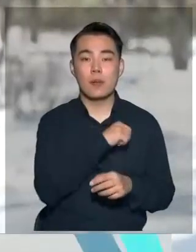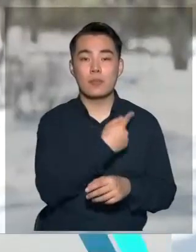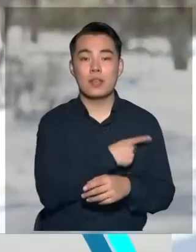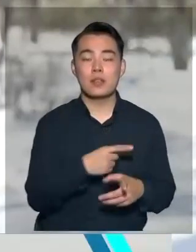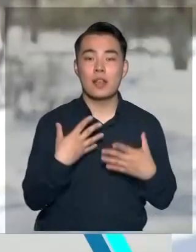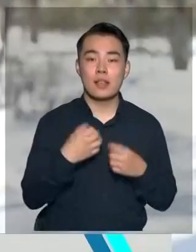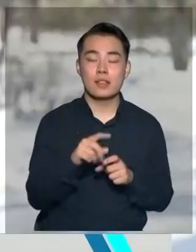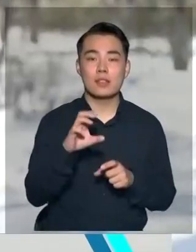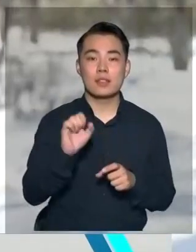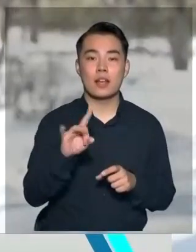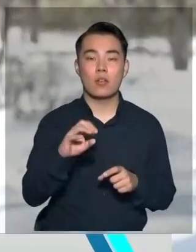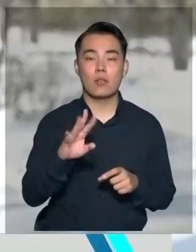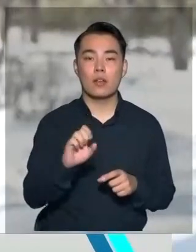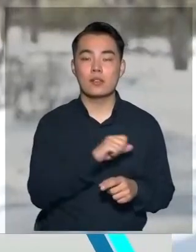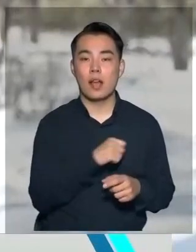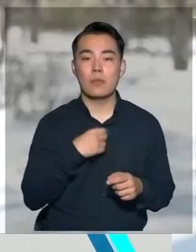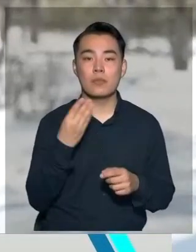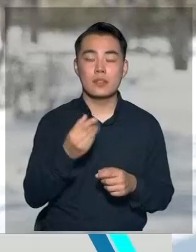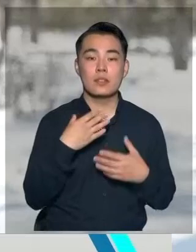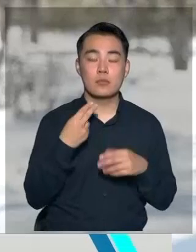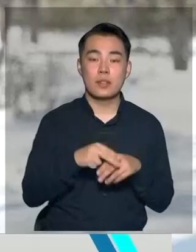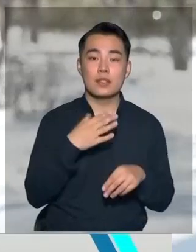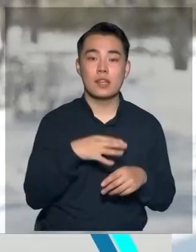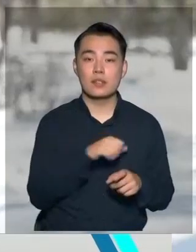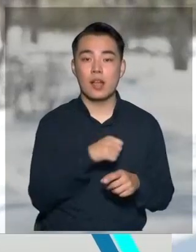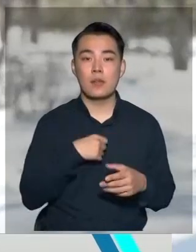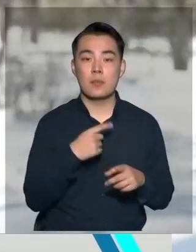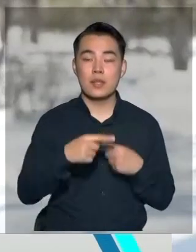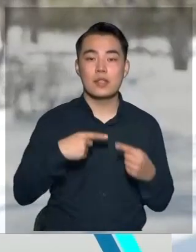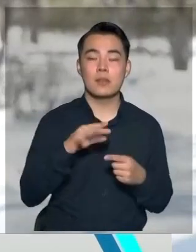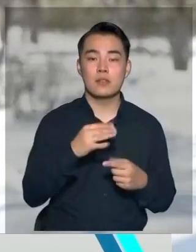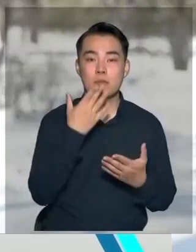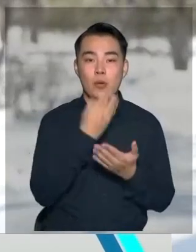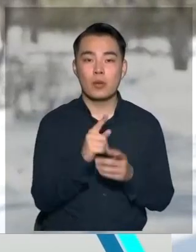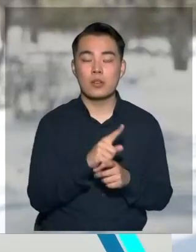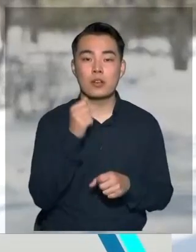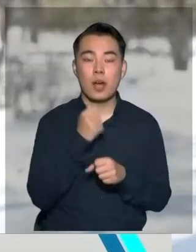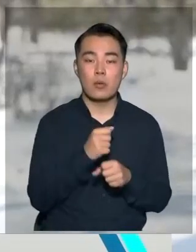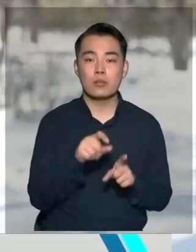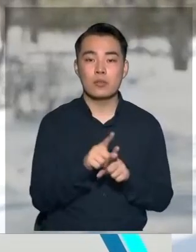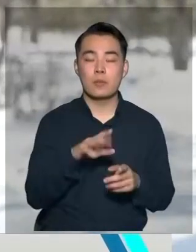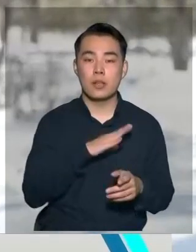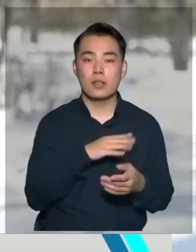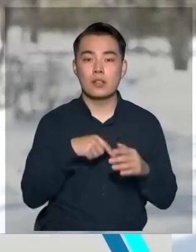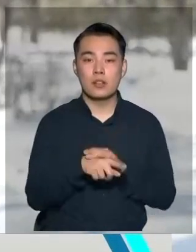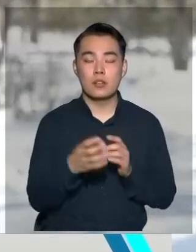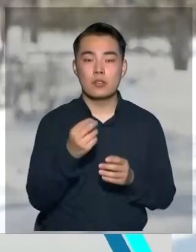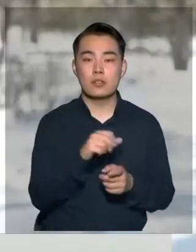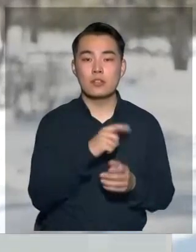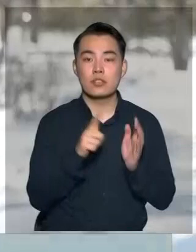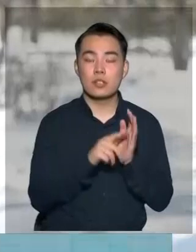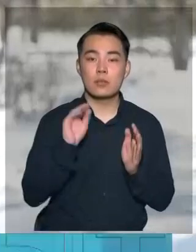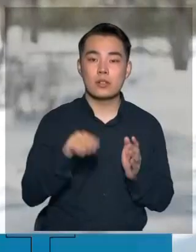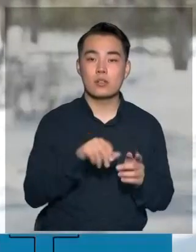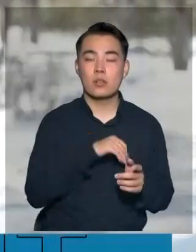сақтандыру жүйесіне төлем жасамағандардың дені кәсіпкерлер және өзін жұмыспен қамтып отырғандар болып отыр. Бұған қоса 7 000-нан